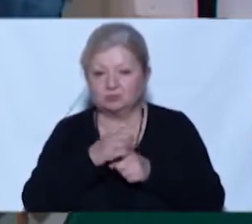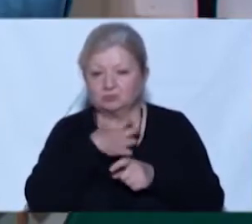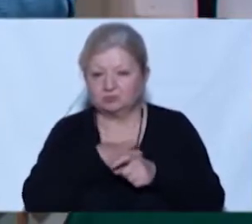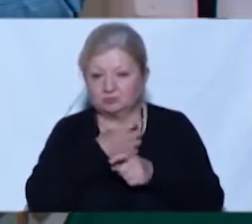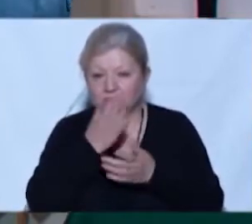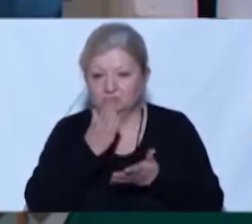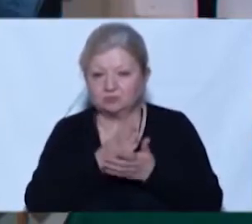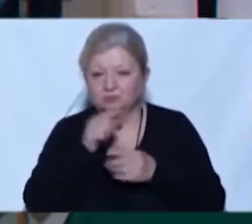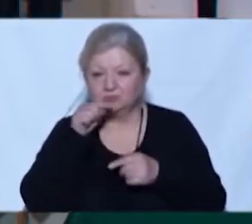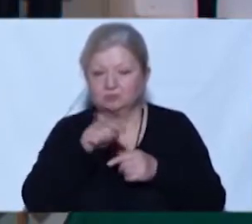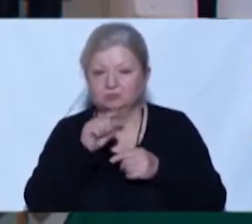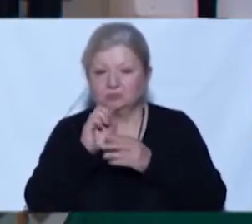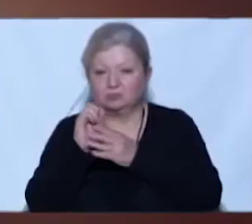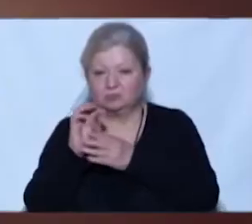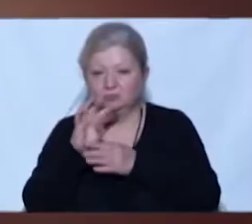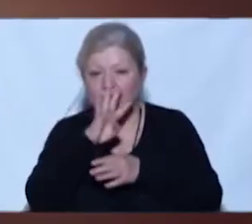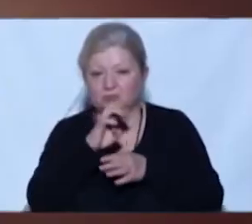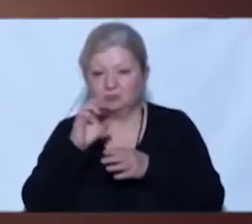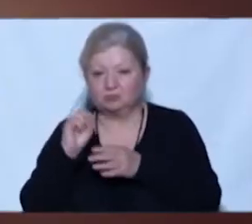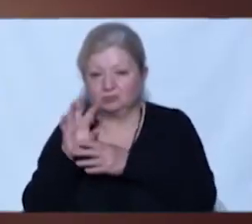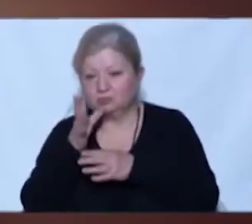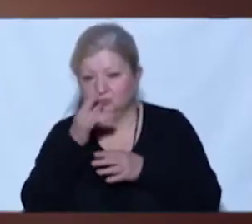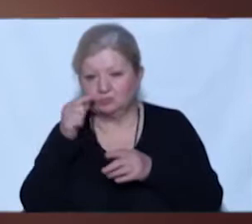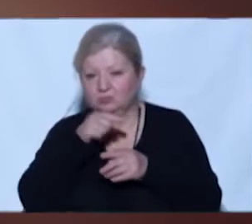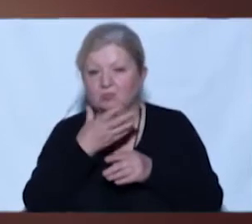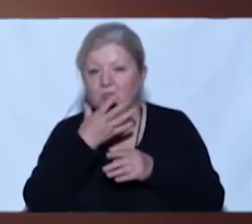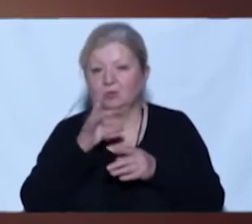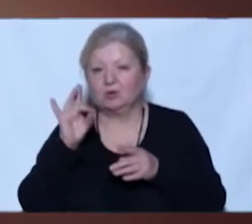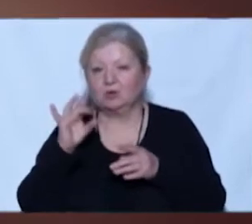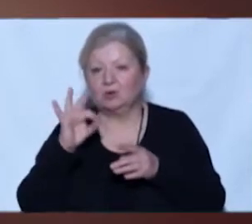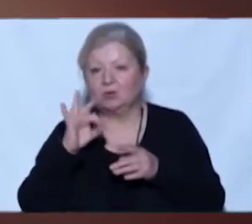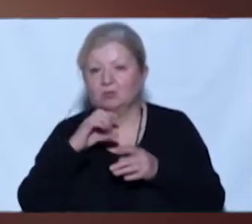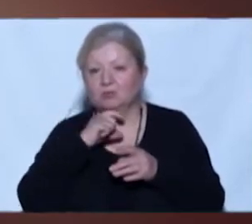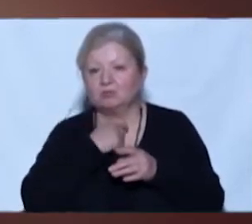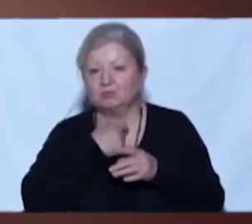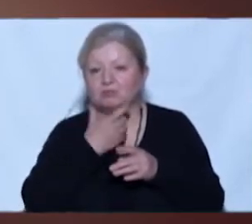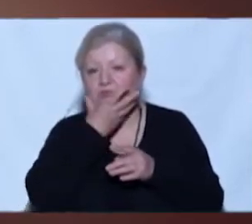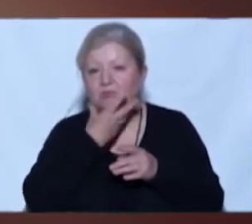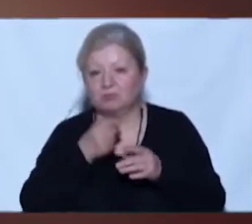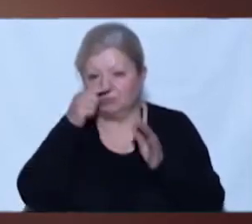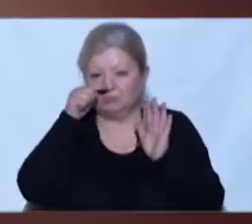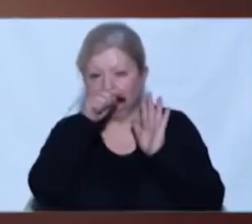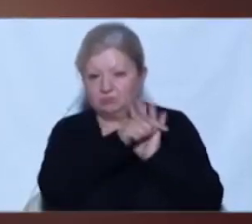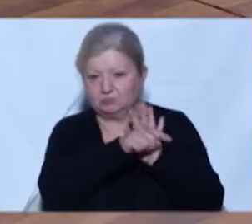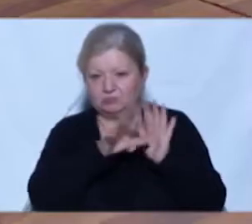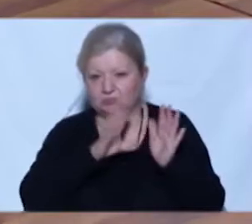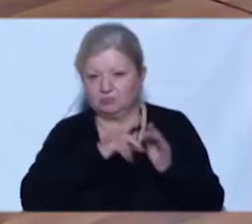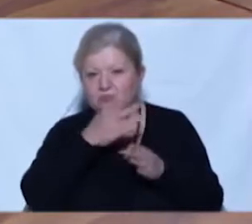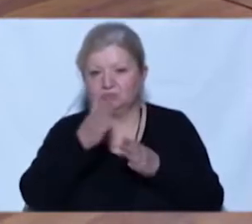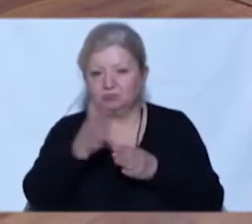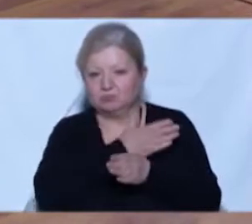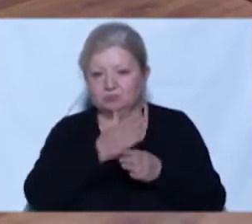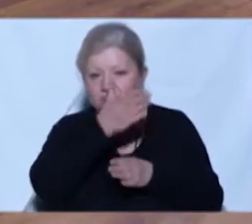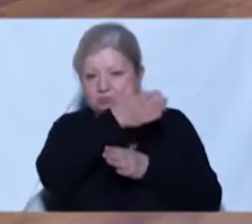1494 წელს საქმეში რომის პაპიც კი ჩაერია და მათ ordesilas khelshekulebit gauqo